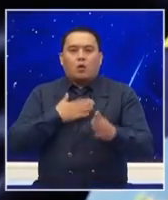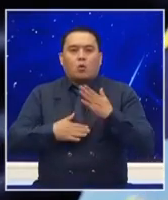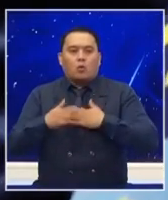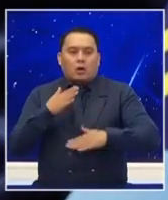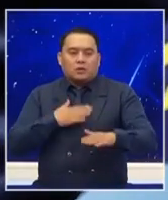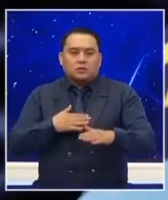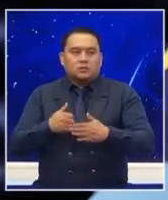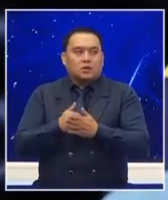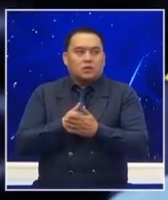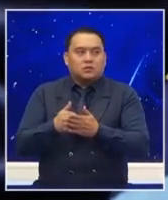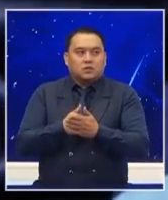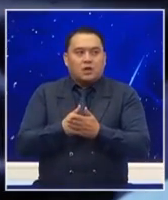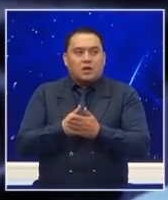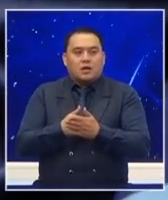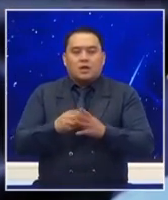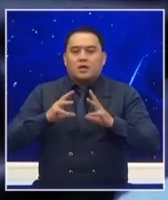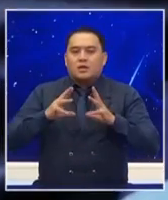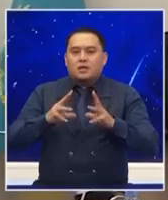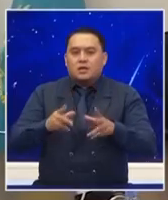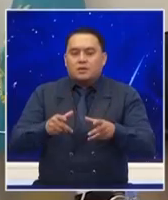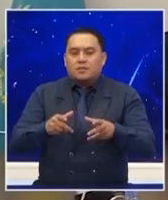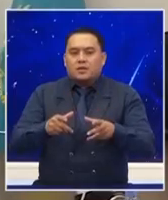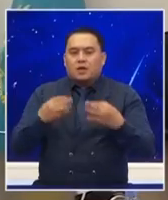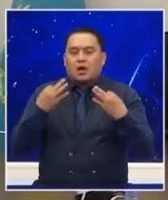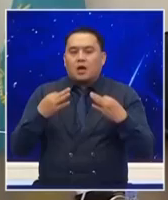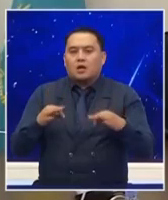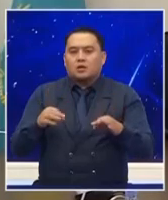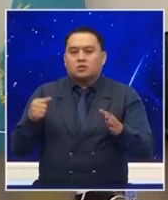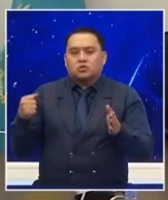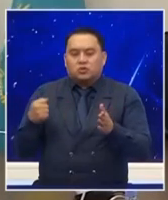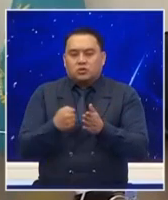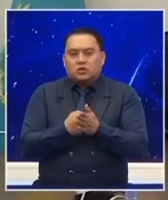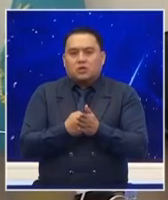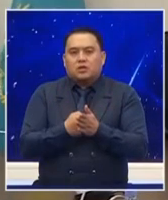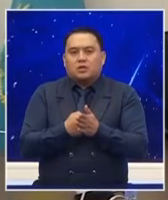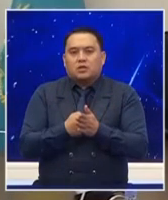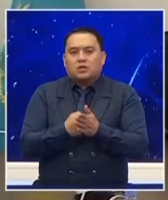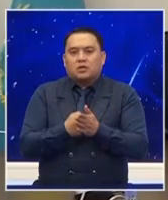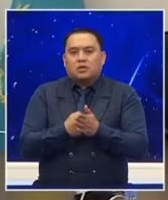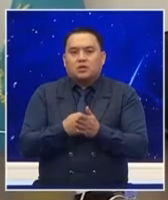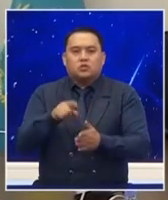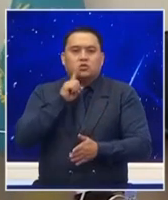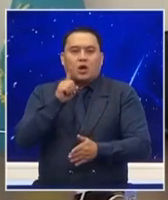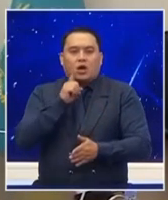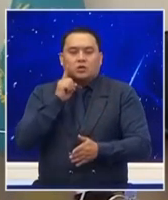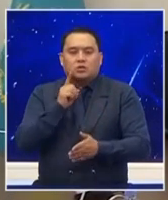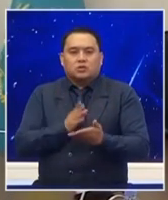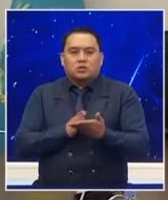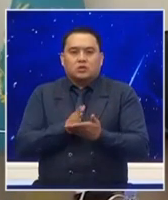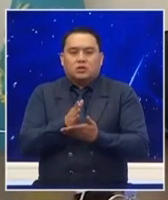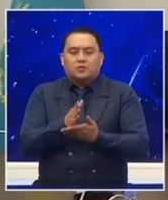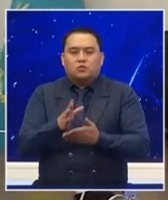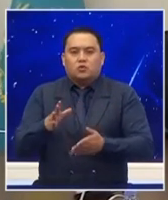дәрежеге жетіп отырмыз. Егемендіктің арқасы ғой, осындай дәрежеге. Сол енді жастарға мыңда бір рахмет,